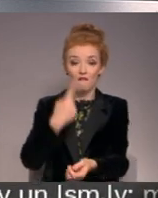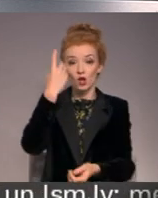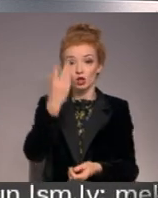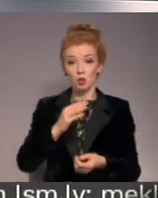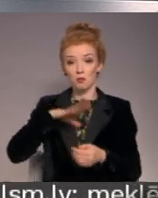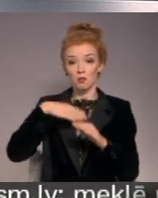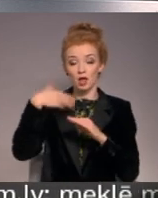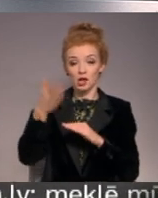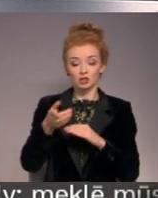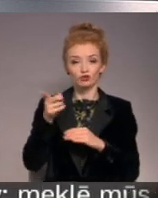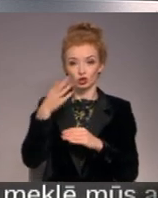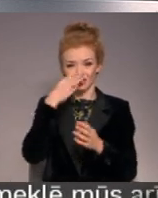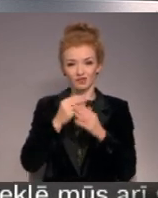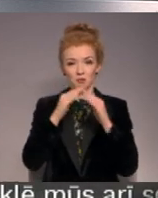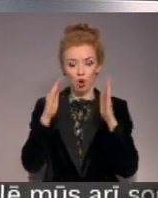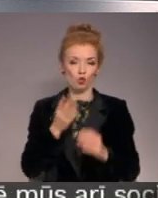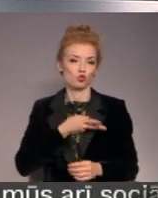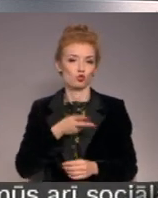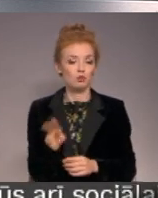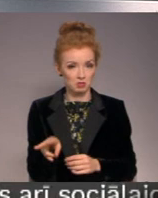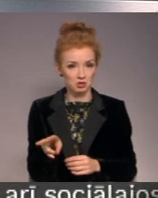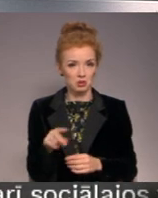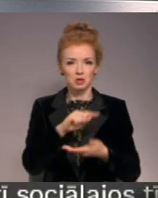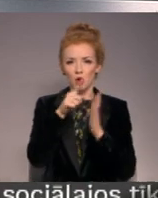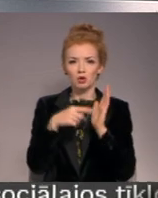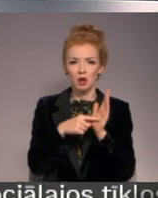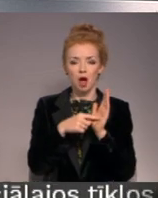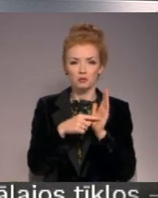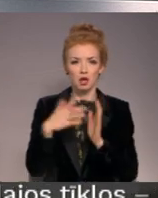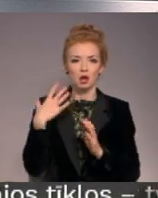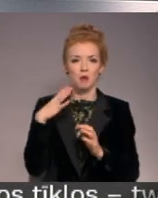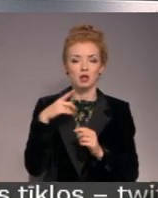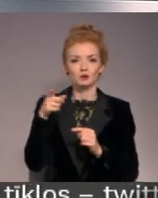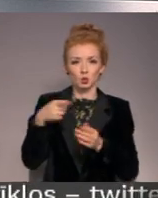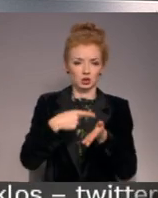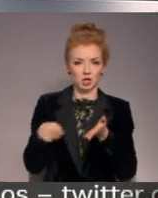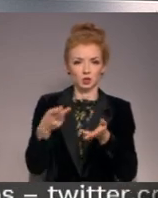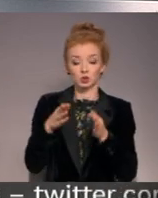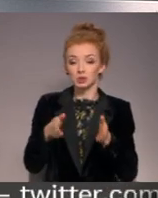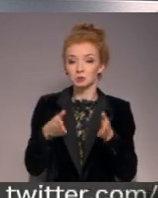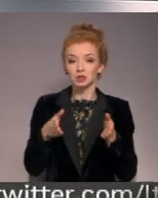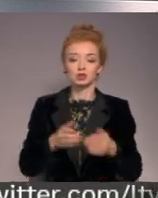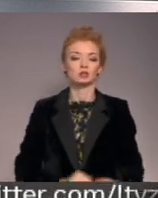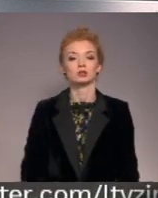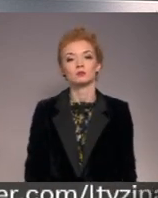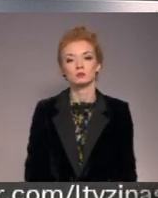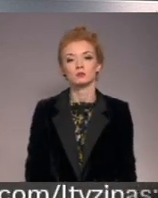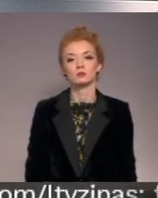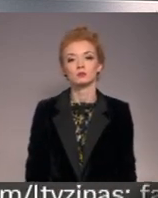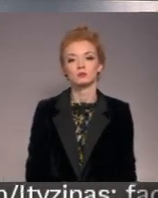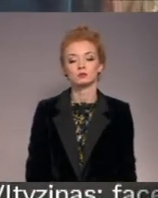šis cilvēks savās mājās mira, un tāpēc rodas jautājums arī par pacienta izrakstīšanas pamatotību. Vairāk ziņo Aika